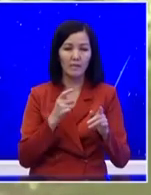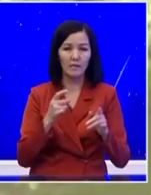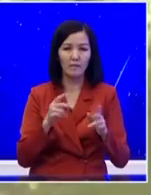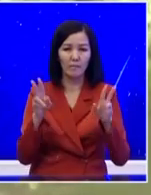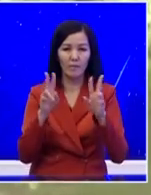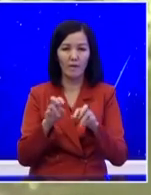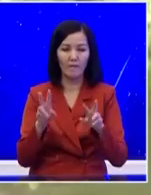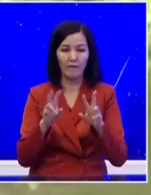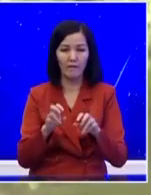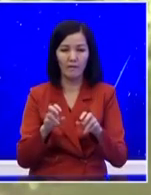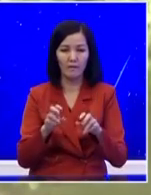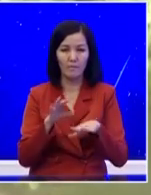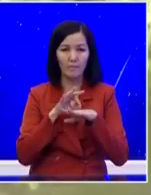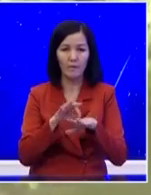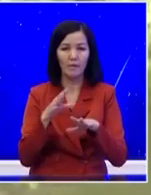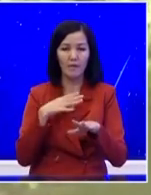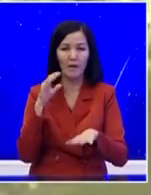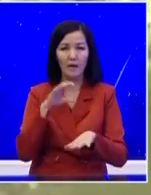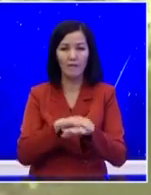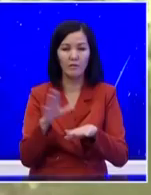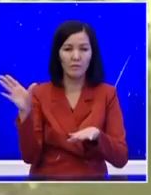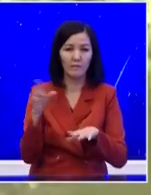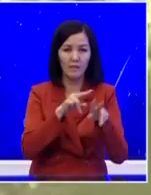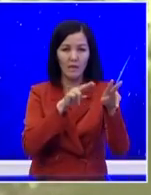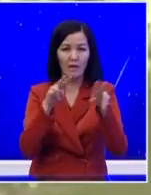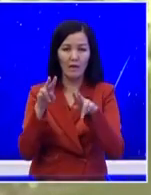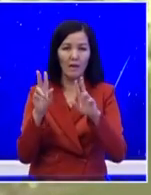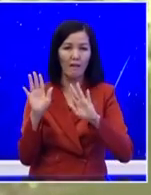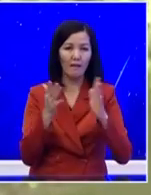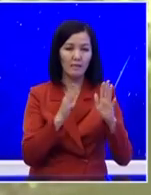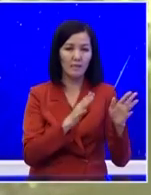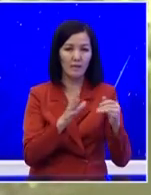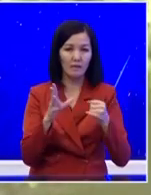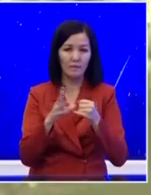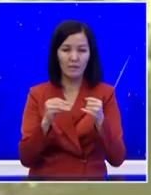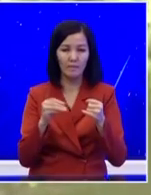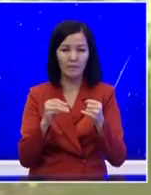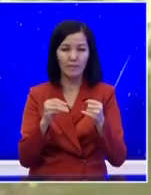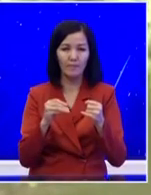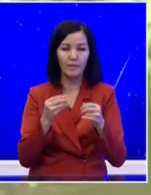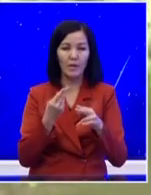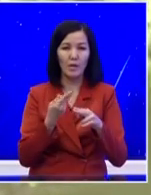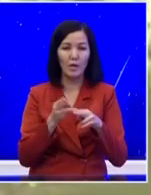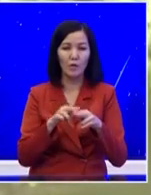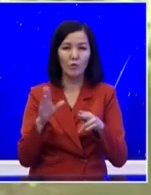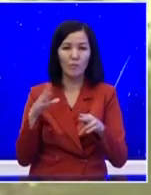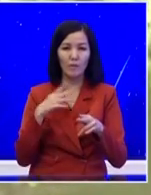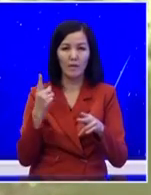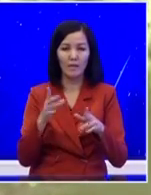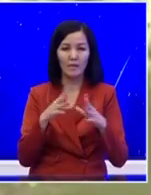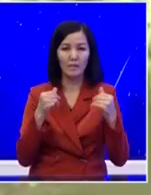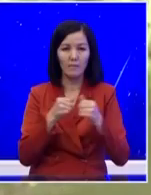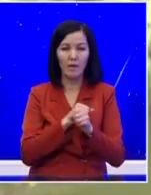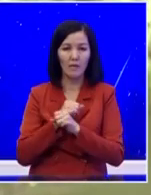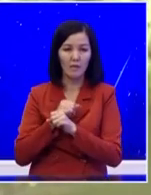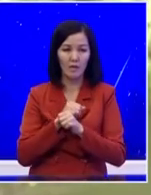рейдов были обхвачены все лесные массивы, в ходе которого была установлена одна семья,